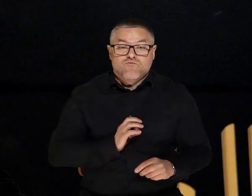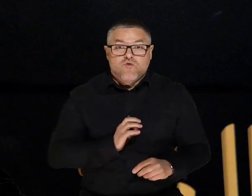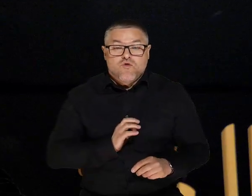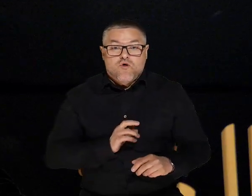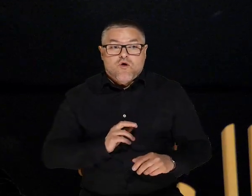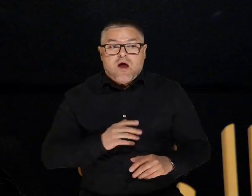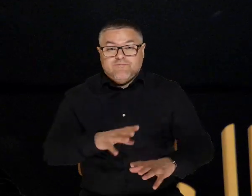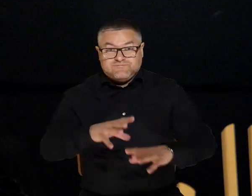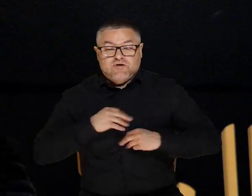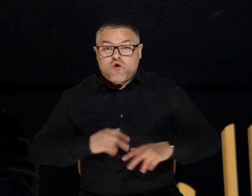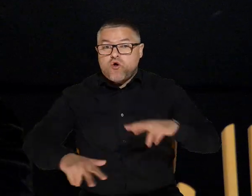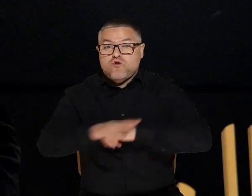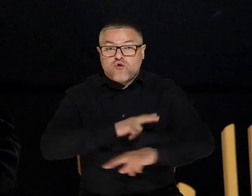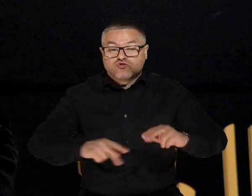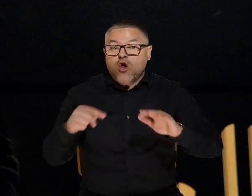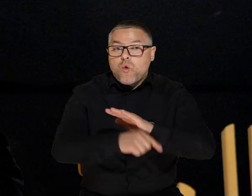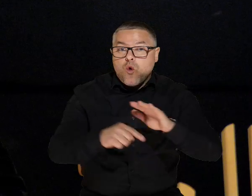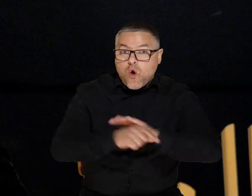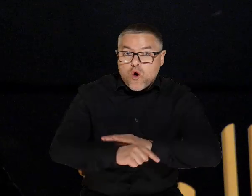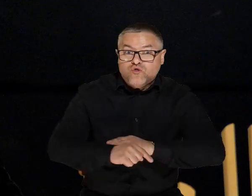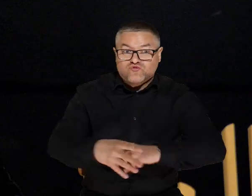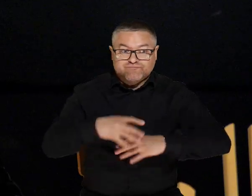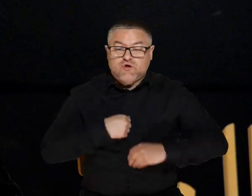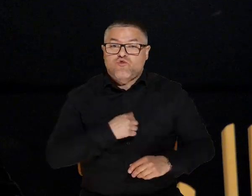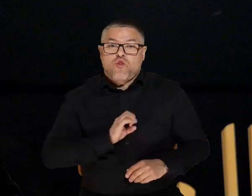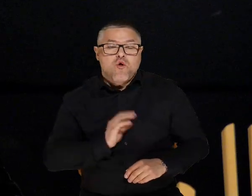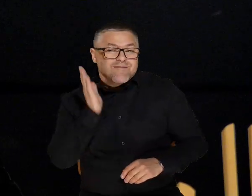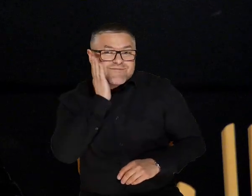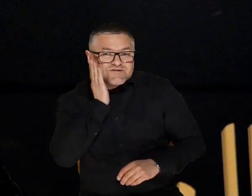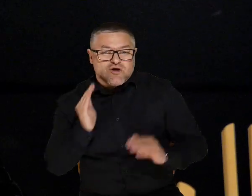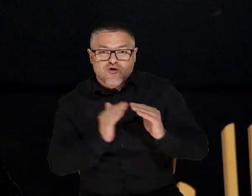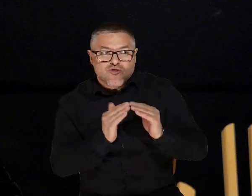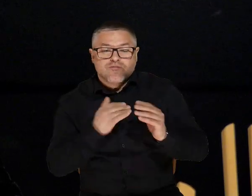przyjęliśmy rodzinę uchodźców do nas, do domu i mieszkaliśmy